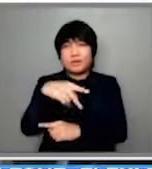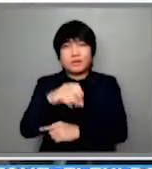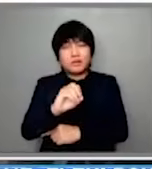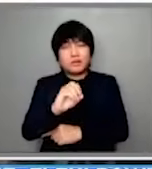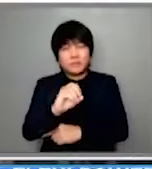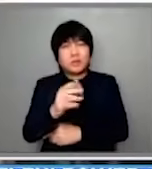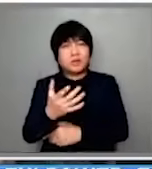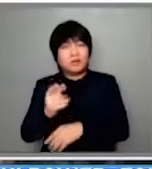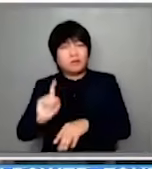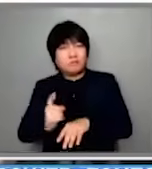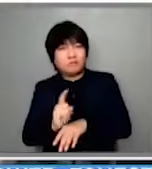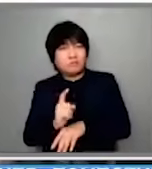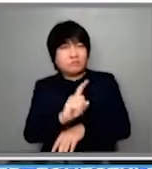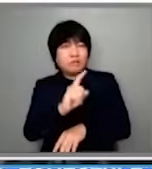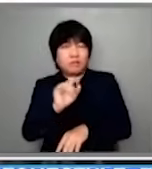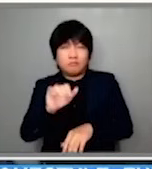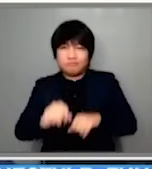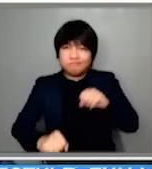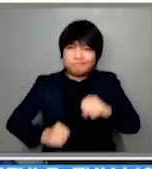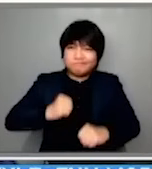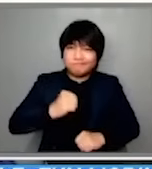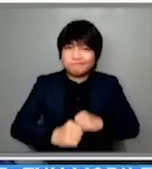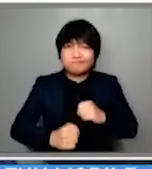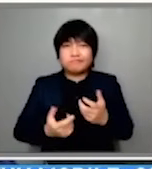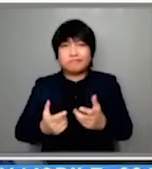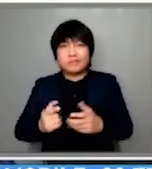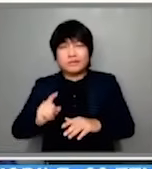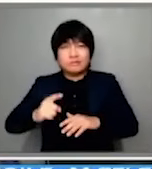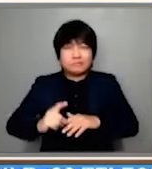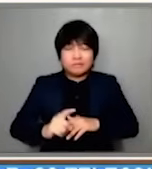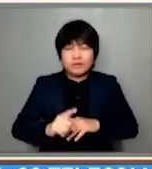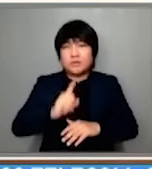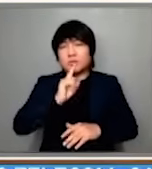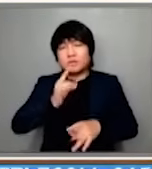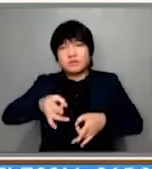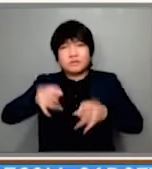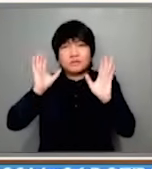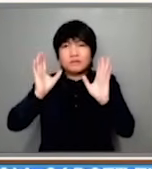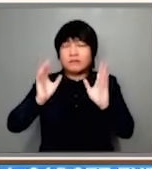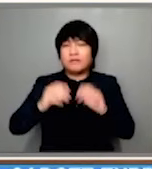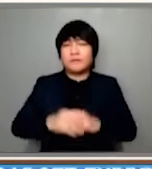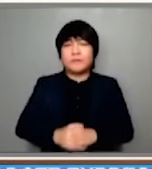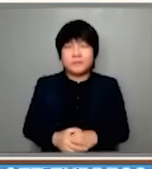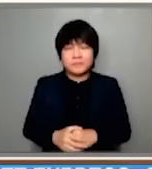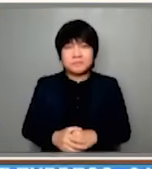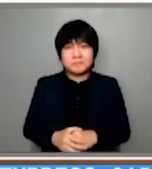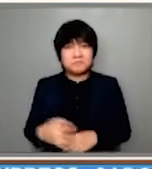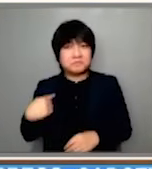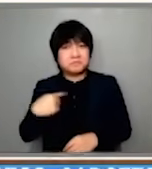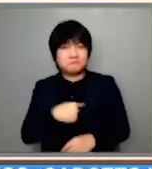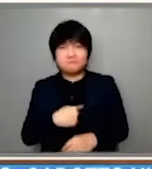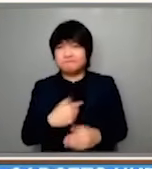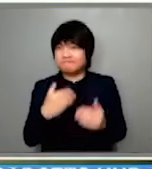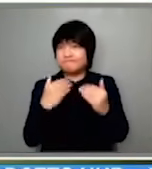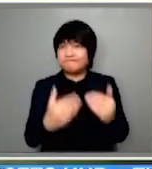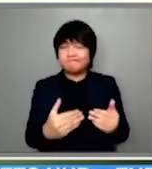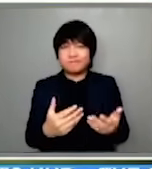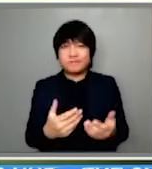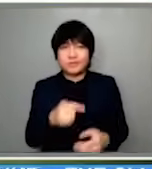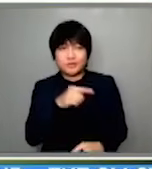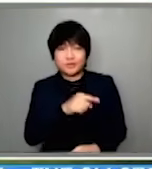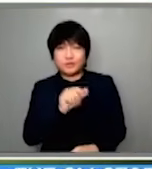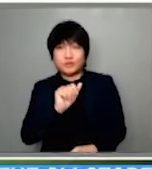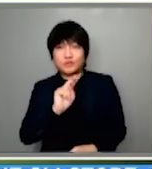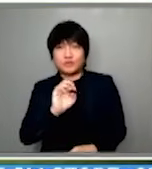gumapang. Konting maling apak, diba? Hulog talaga. Laban namin to eh, laban ni Angel. Napakahalaga ng teamwork kasi